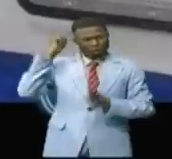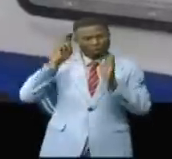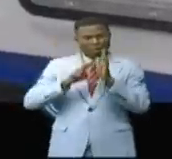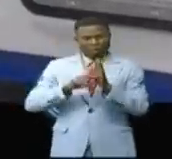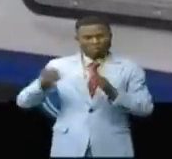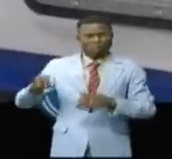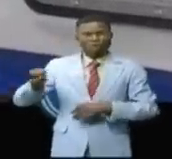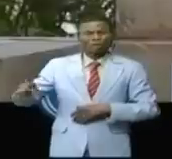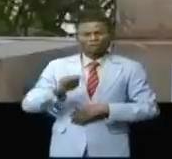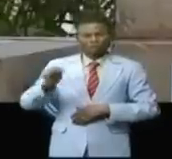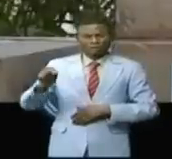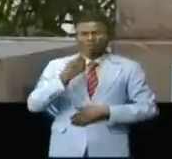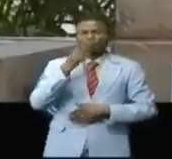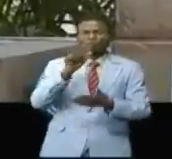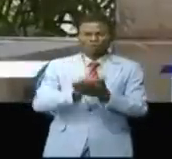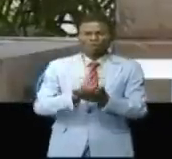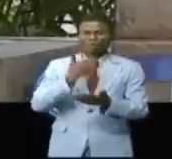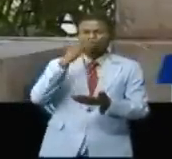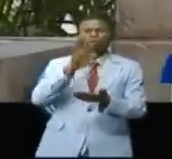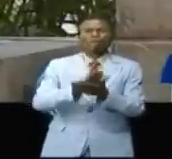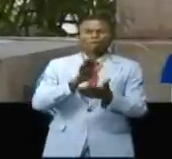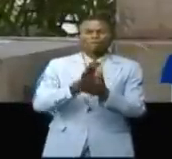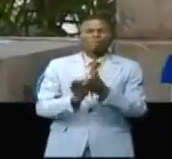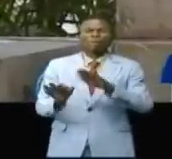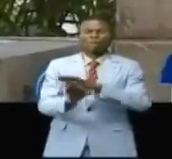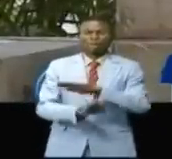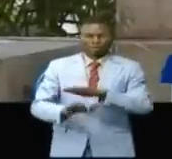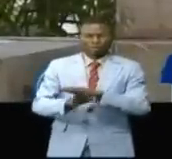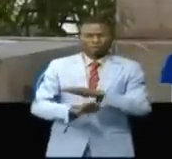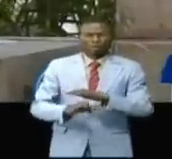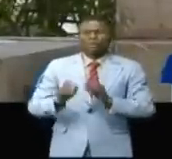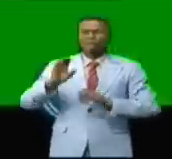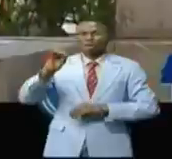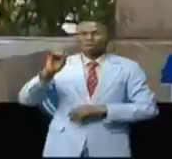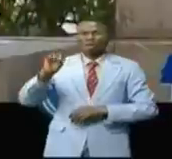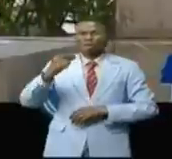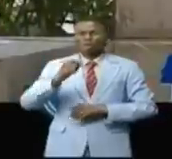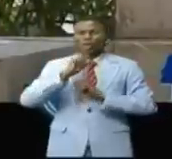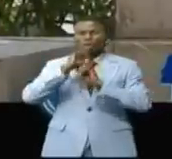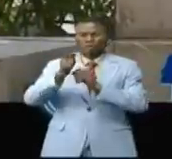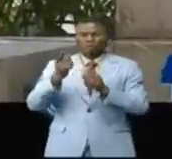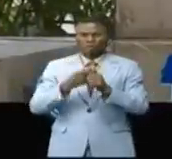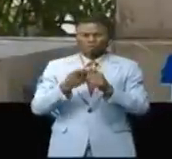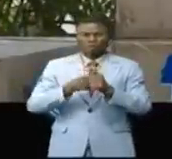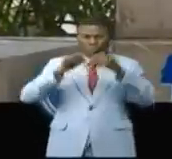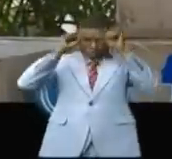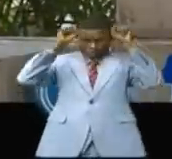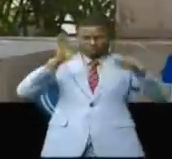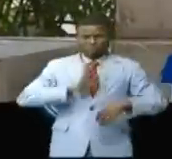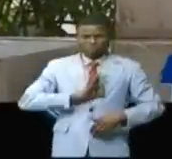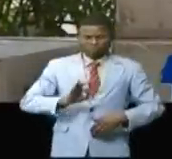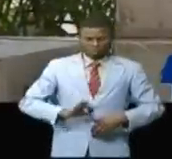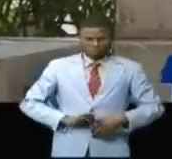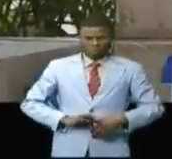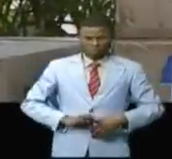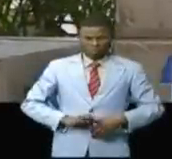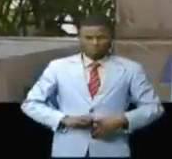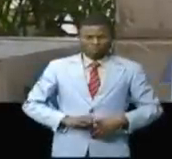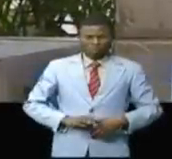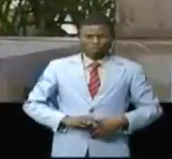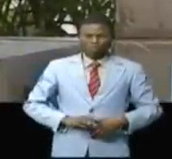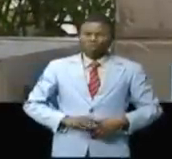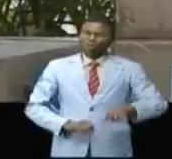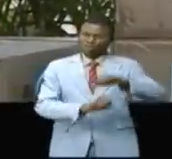genre bernadin pourront remercier la fondation pour ses gestes mais on s'est spécialement le chef de l'état qui a assisté la